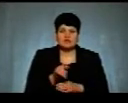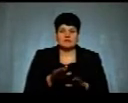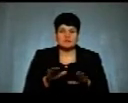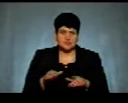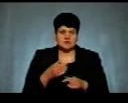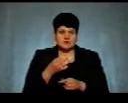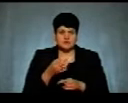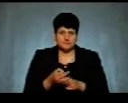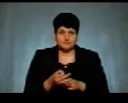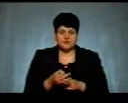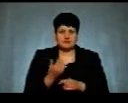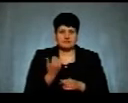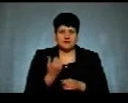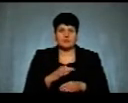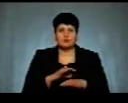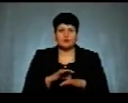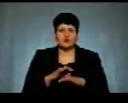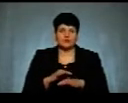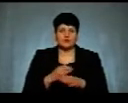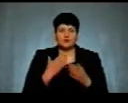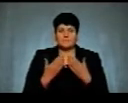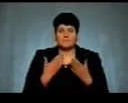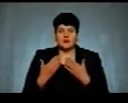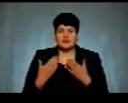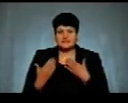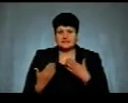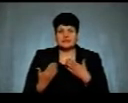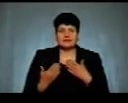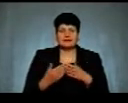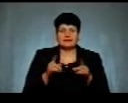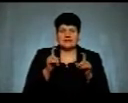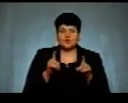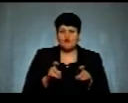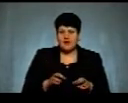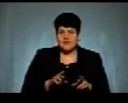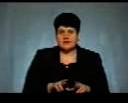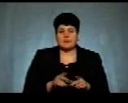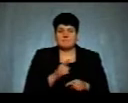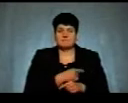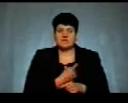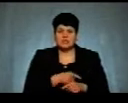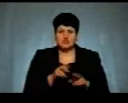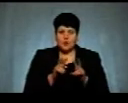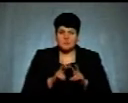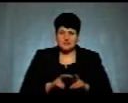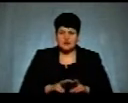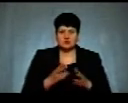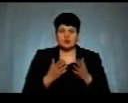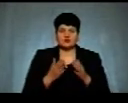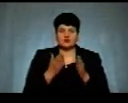я сказав, і з вами проведуть бесіди, спілкування, тестування, медичне обстеження. Якщо ви